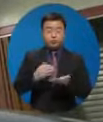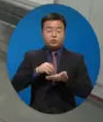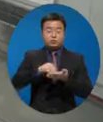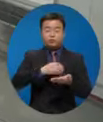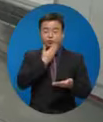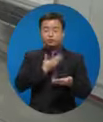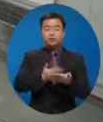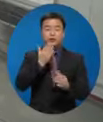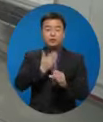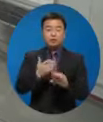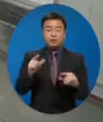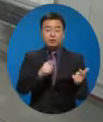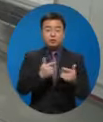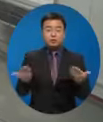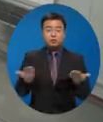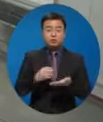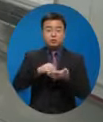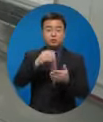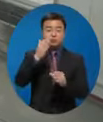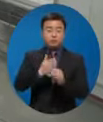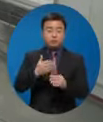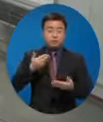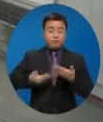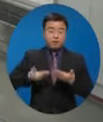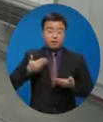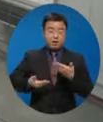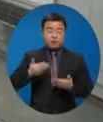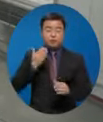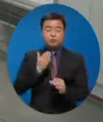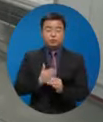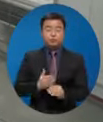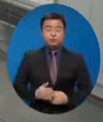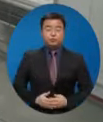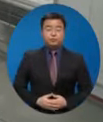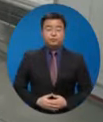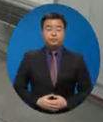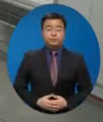취업을 중심으로 분주한 제자리 찾기에 들어갔습니다. EBS 뉴스 이윤영입니다.